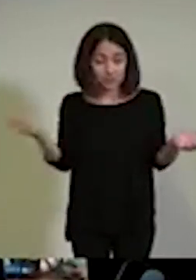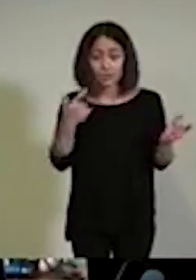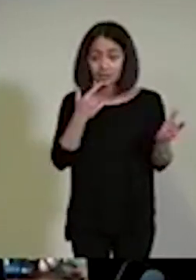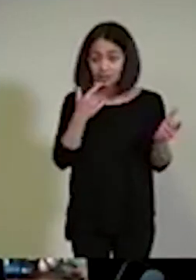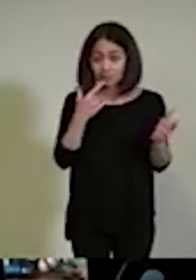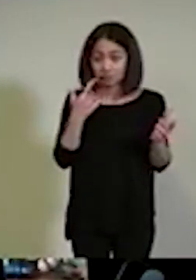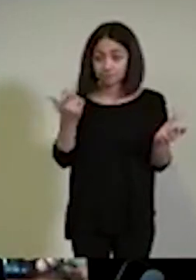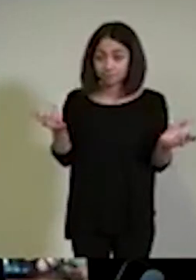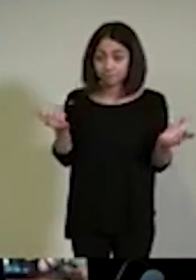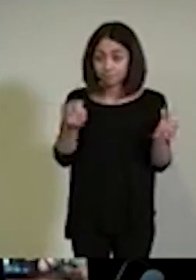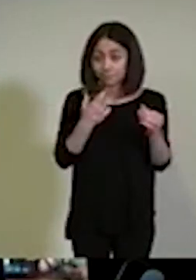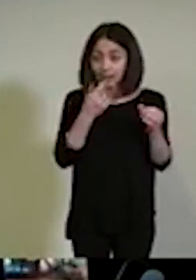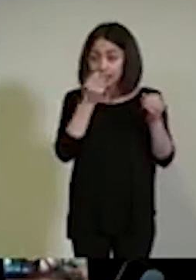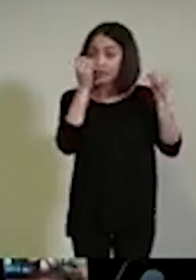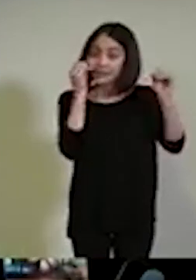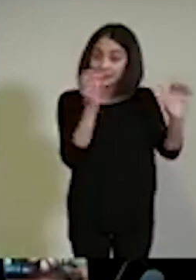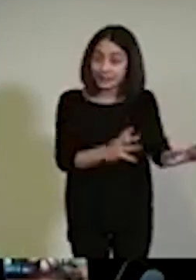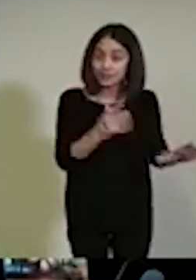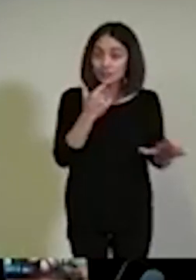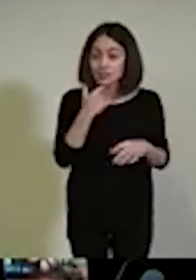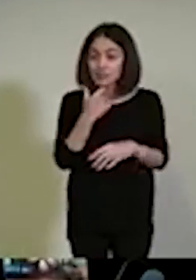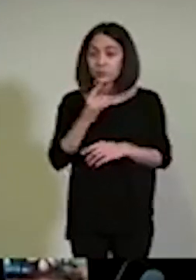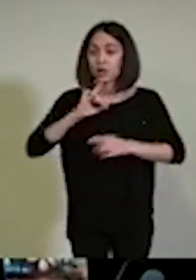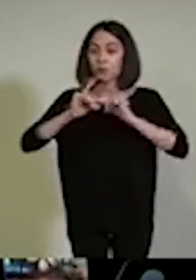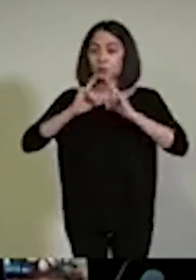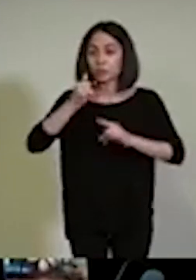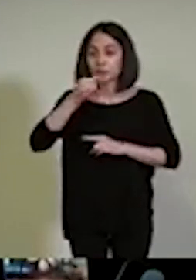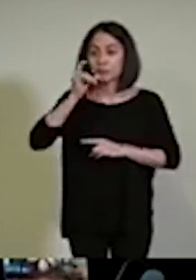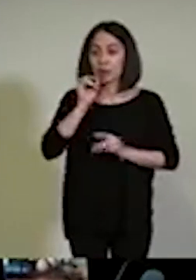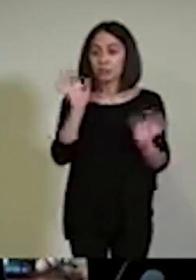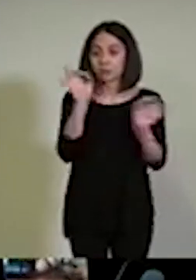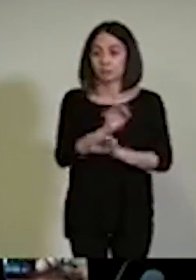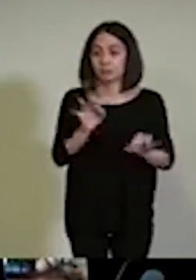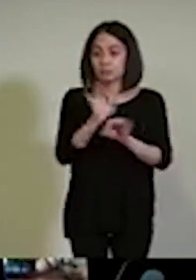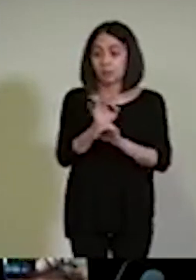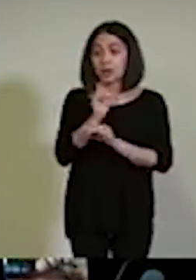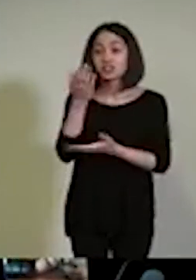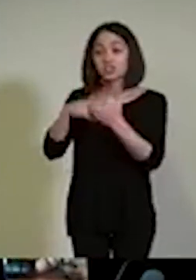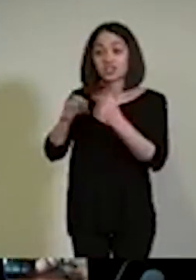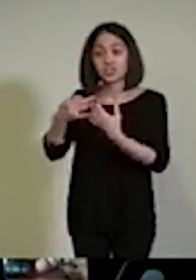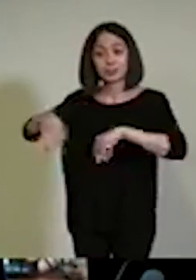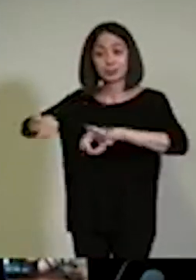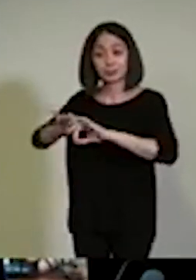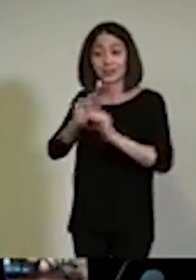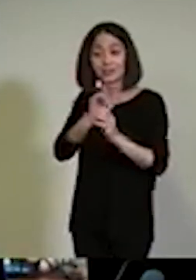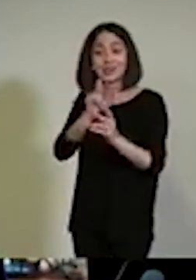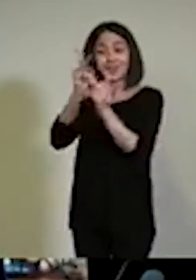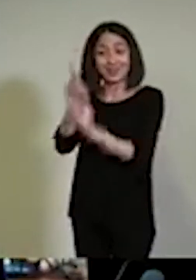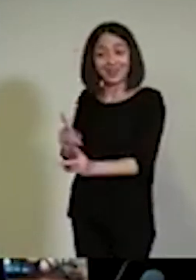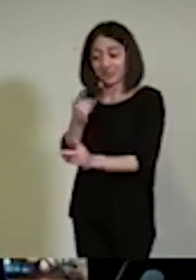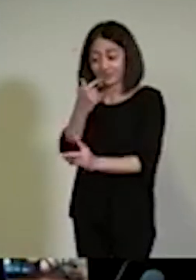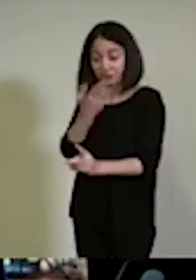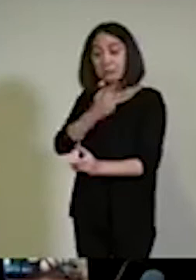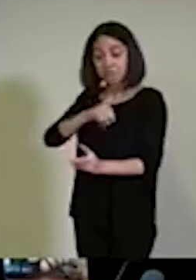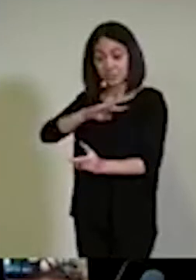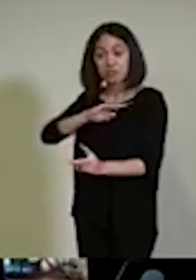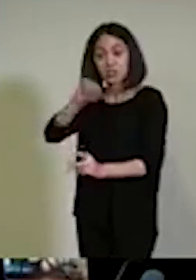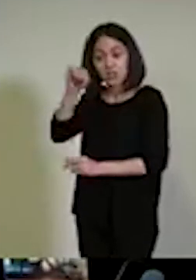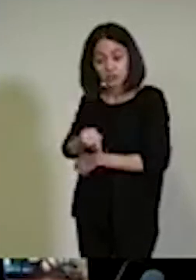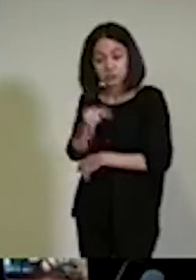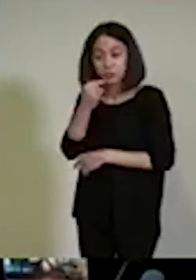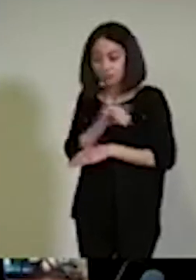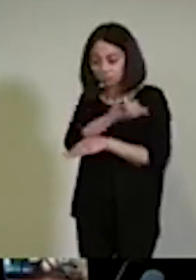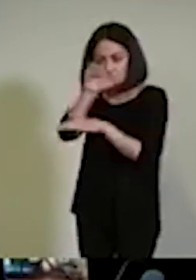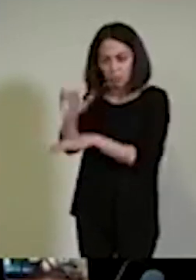accompagnement, de son autorité parentale, doit être prise en charge dans le pays où elle se trouve. En France, cette mission de protection des mineurs est confiée